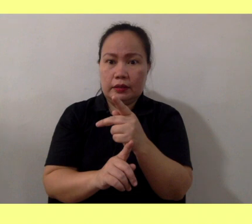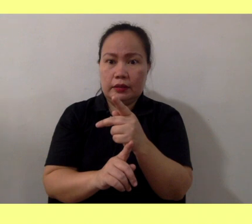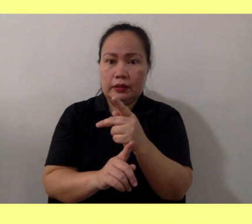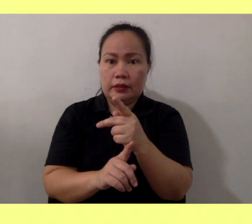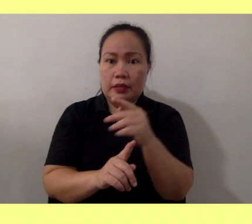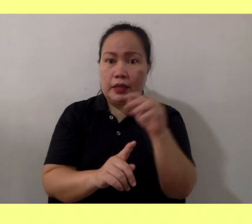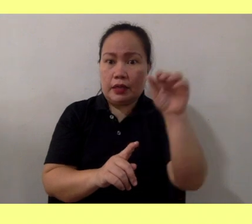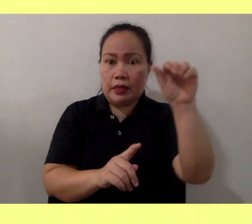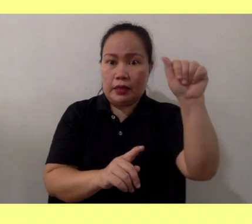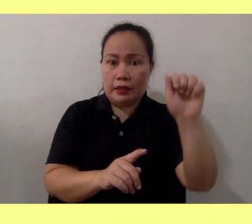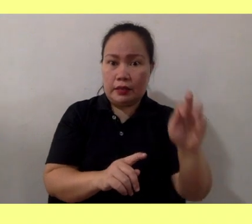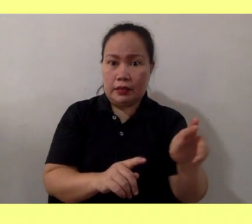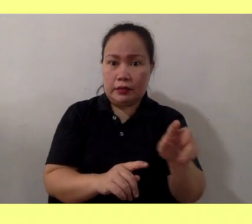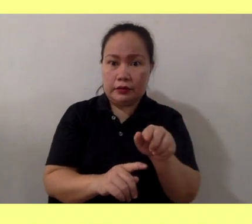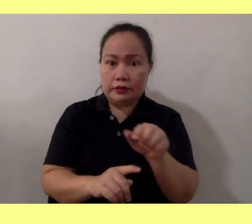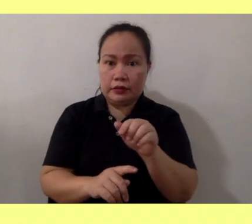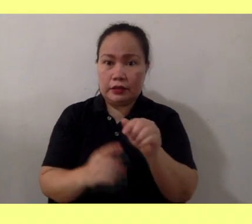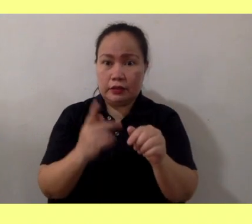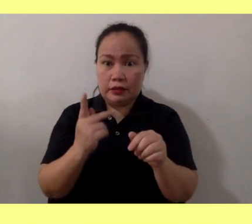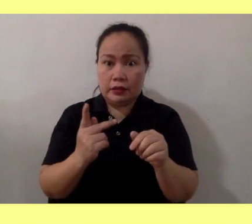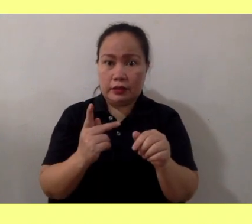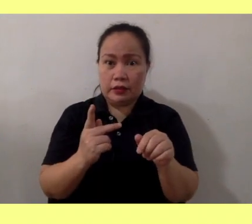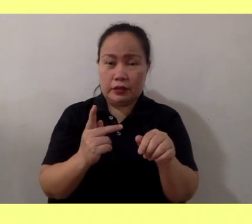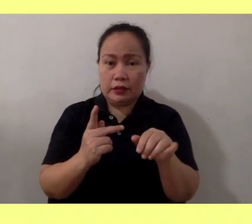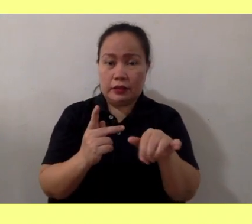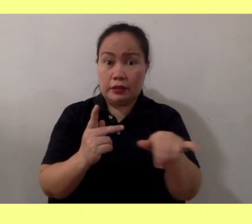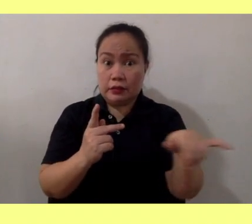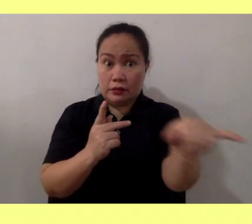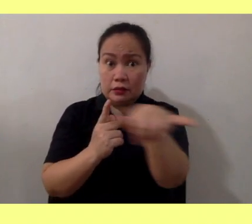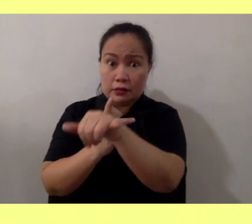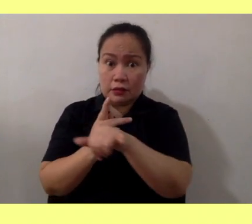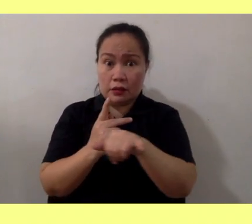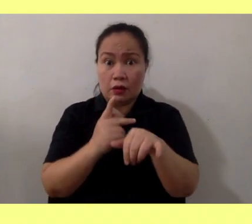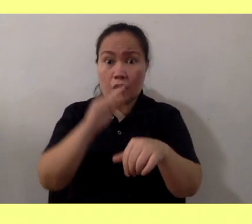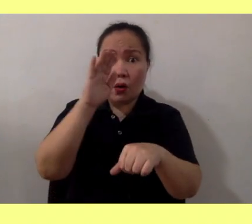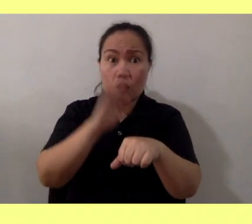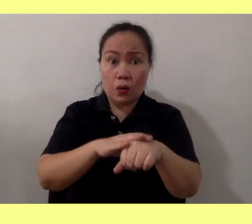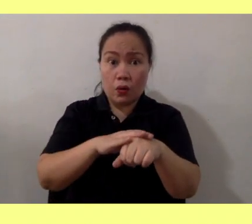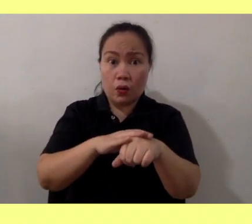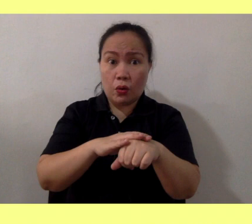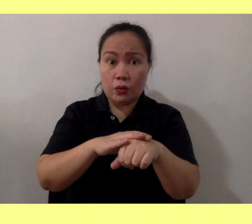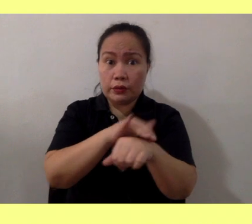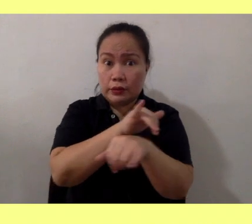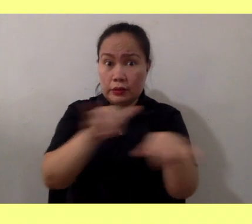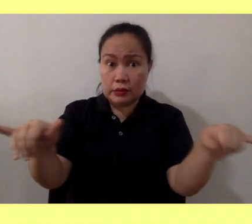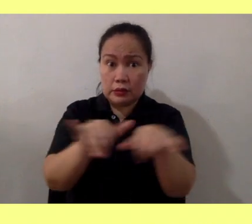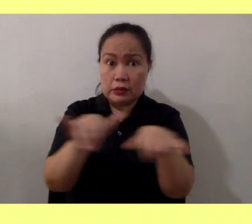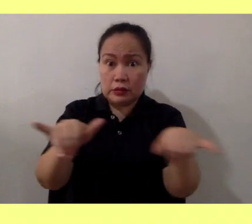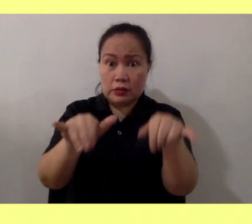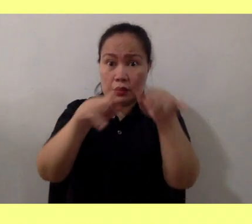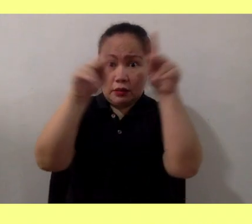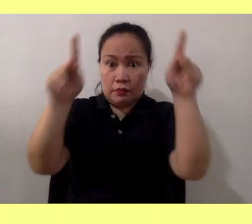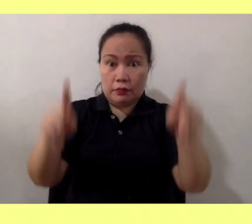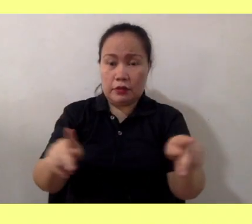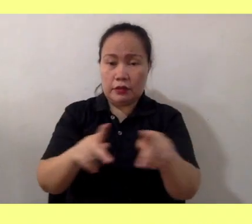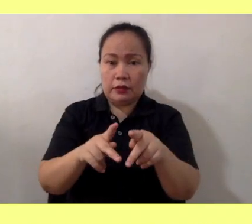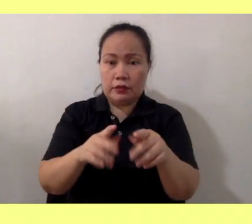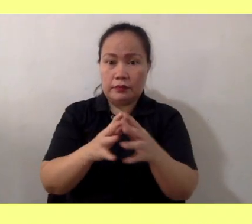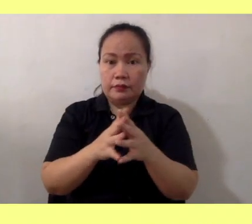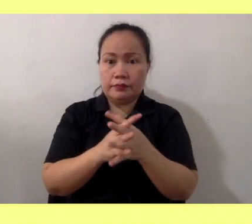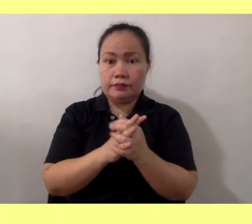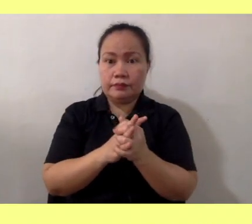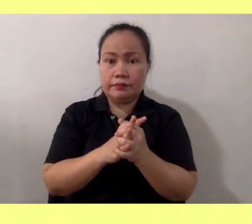dito. A, R, Z, K. Coplanar, nasa isang plane daw. Kasi, in this figure, we have